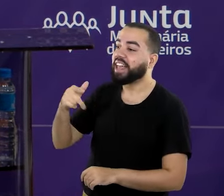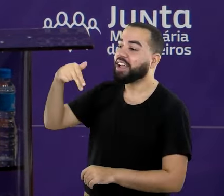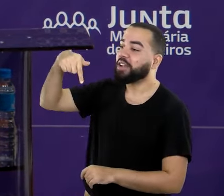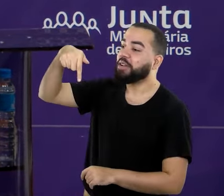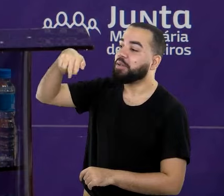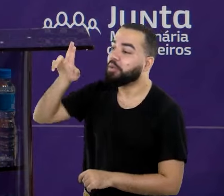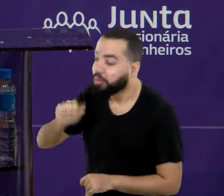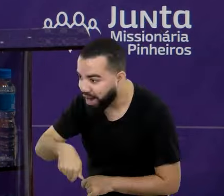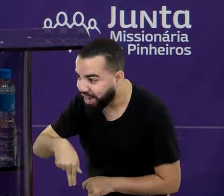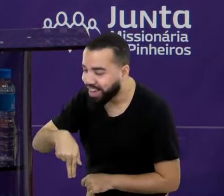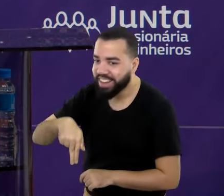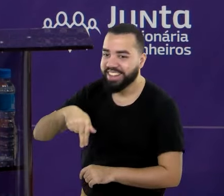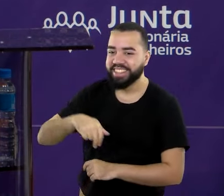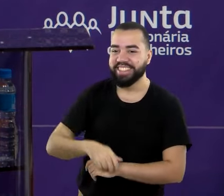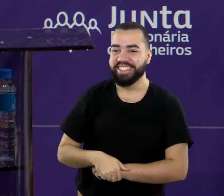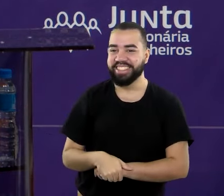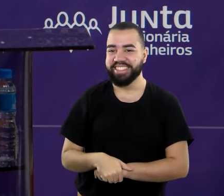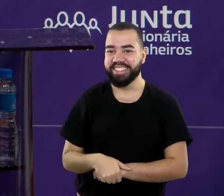광.